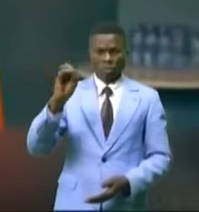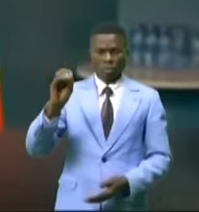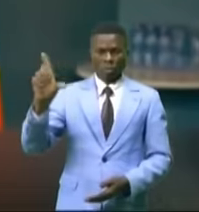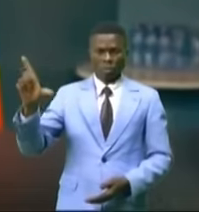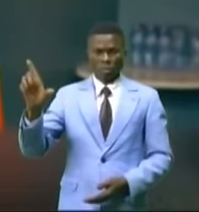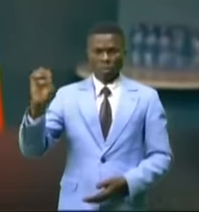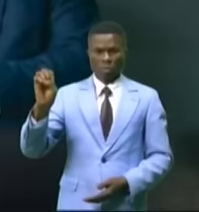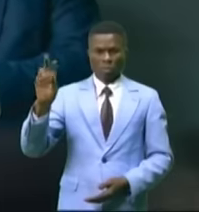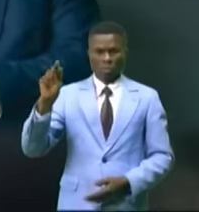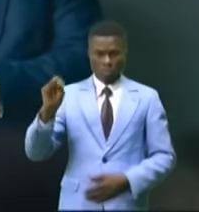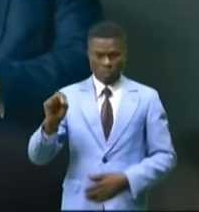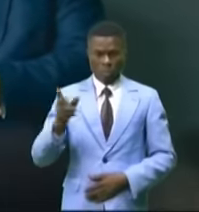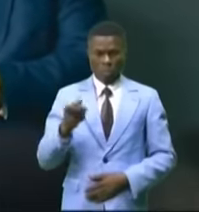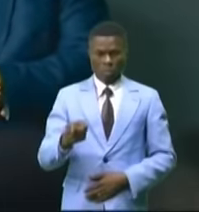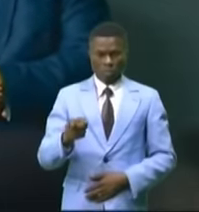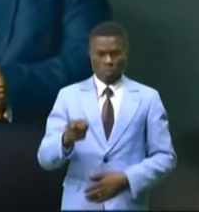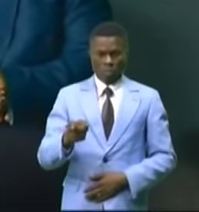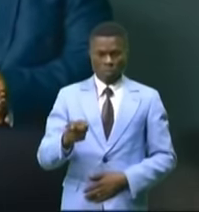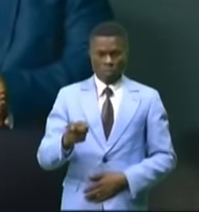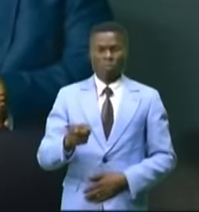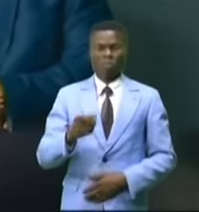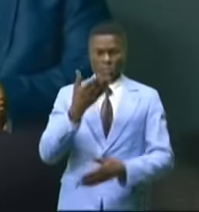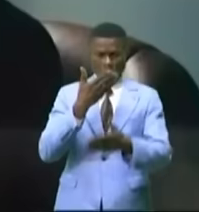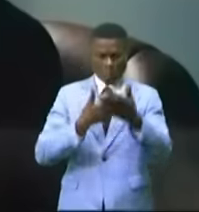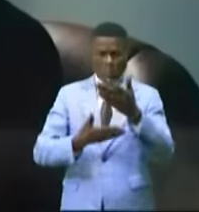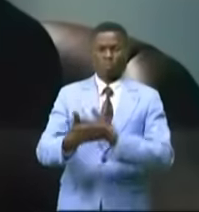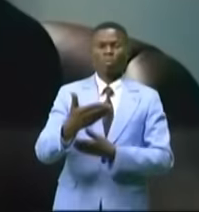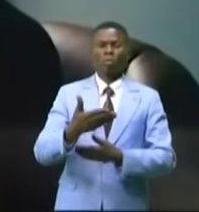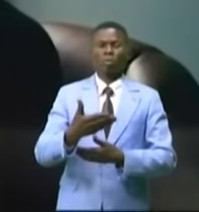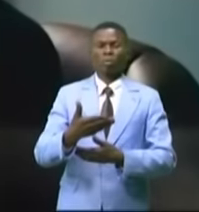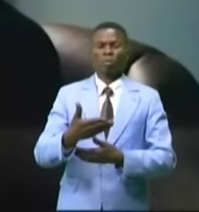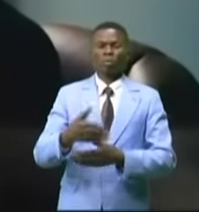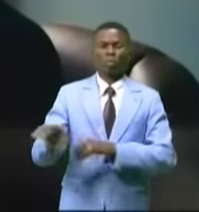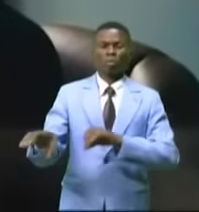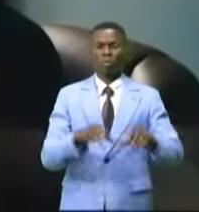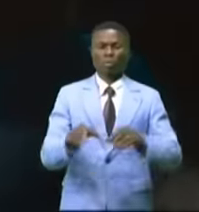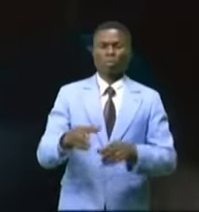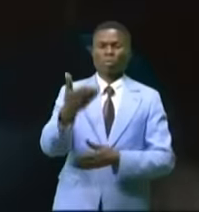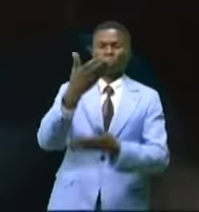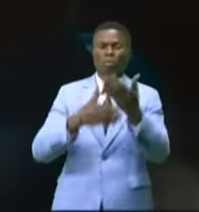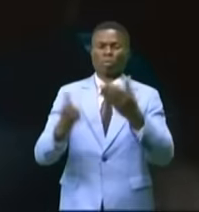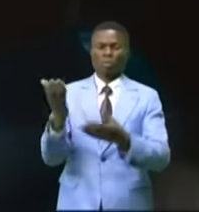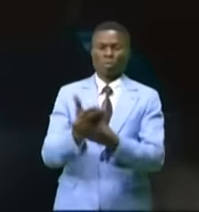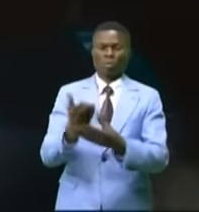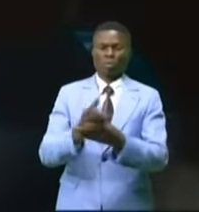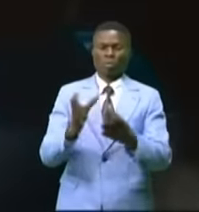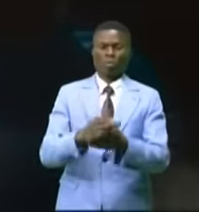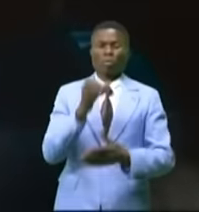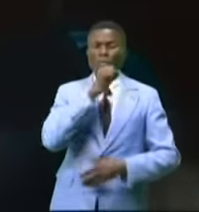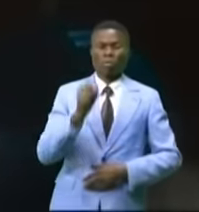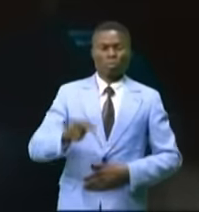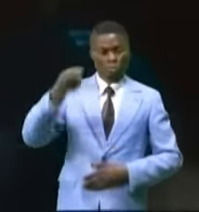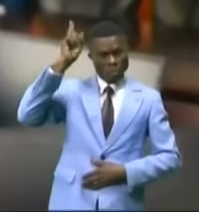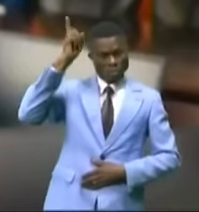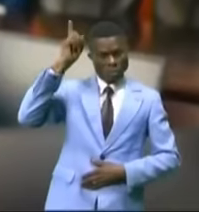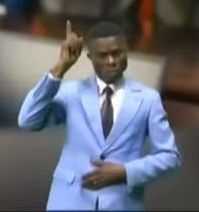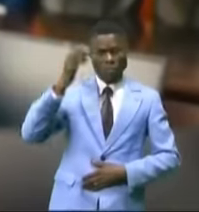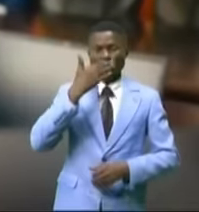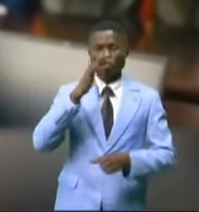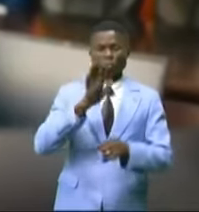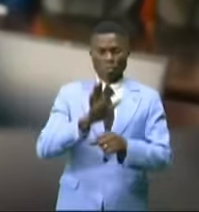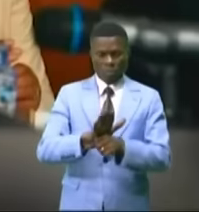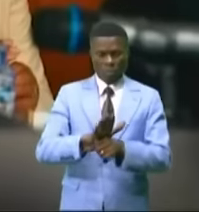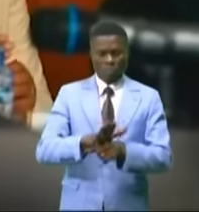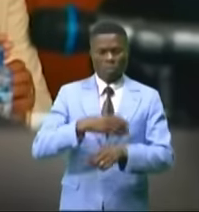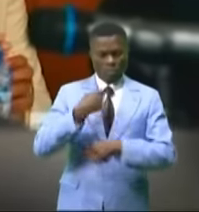à Mutombo, qui a pris ses fonctions à l'issue de la cérémonie de remise et reprise avec son prédécesseur, a promis de tout